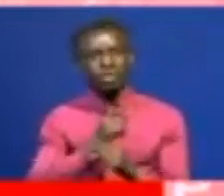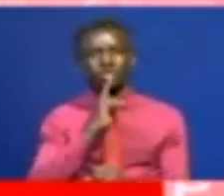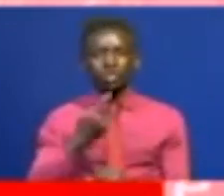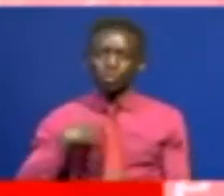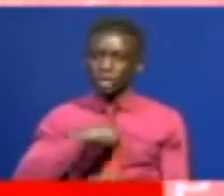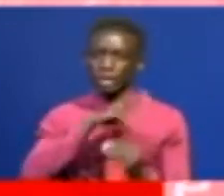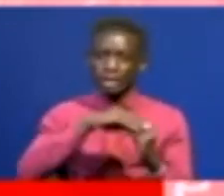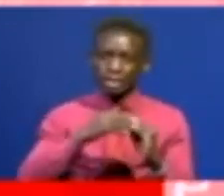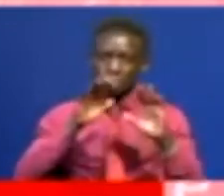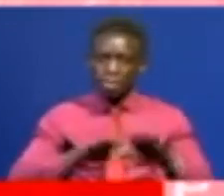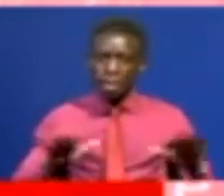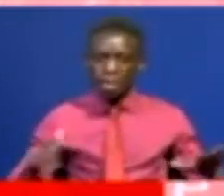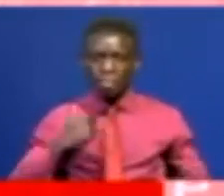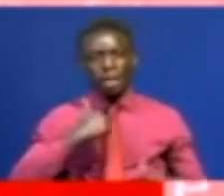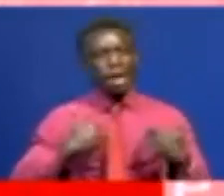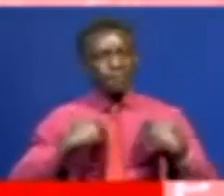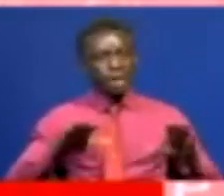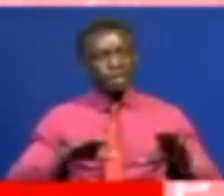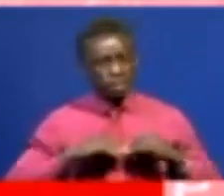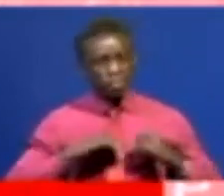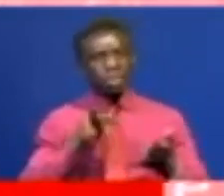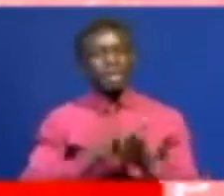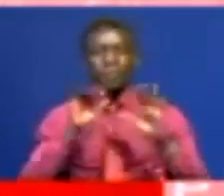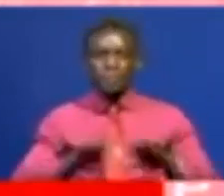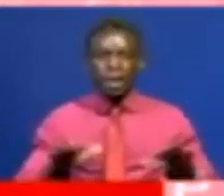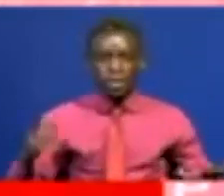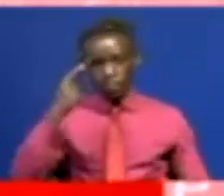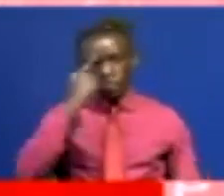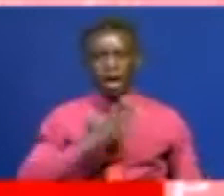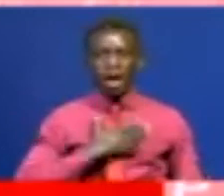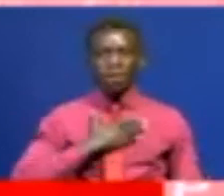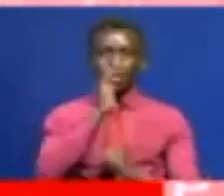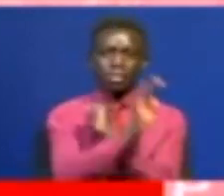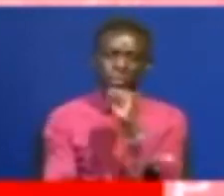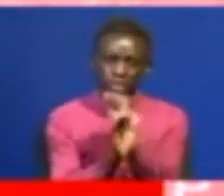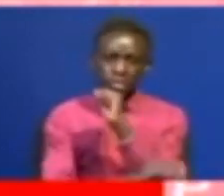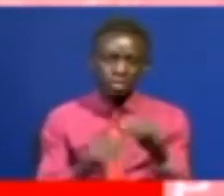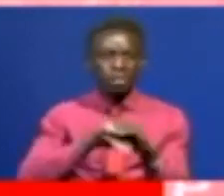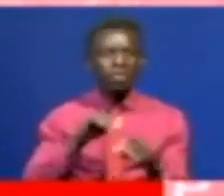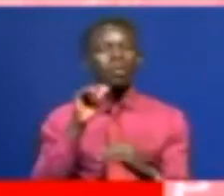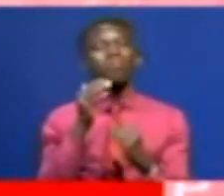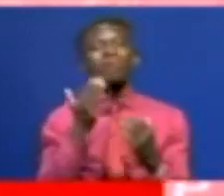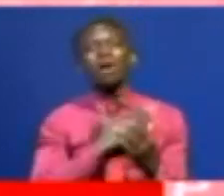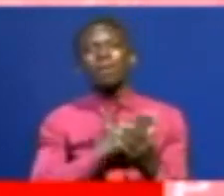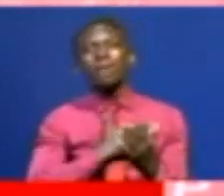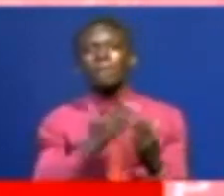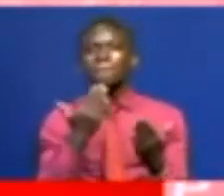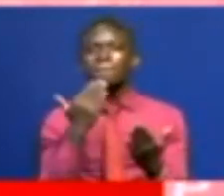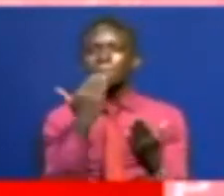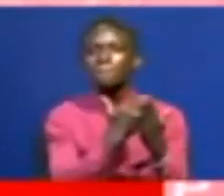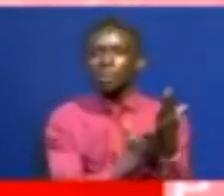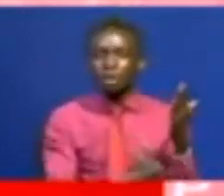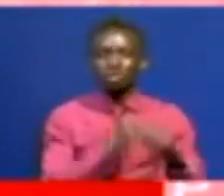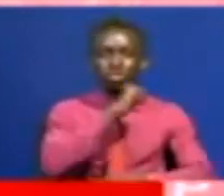na nimekubali ya kwamba soko ya nchi yetu pia katika ile program yetu ya school